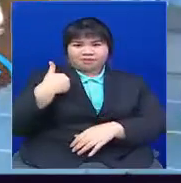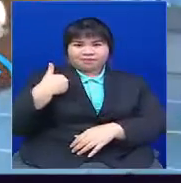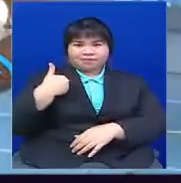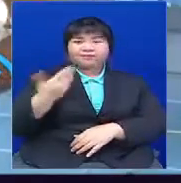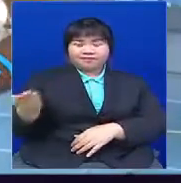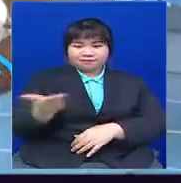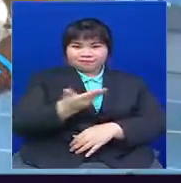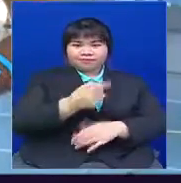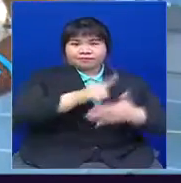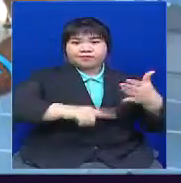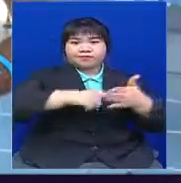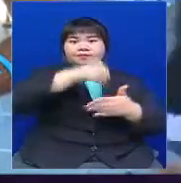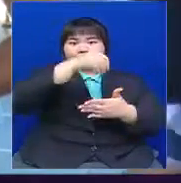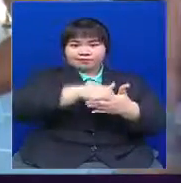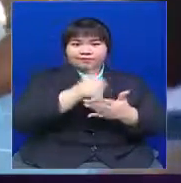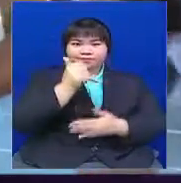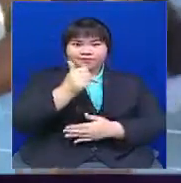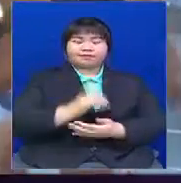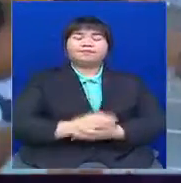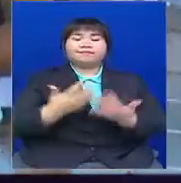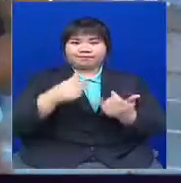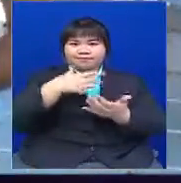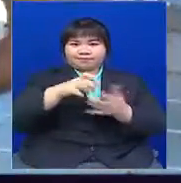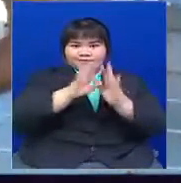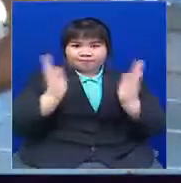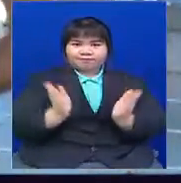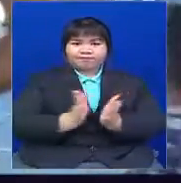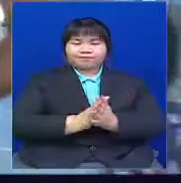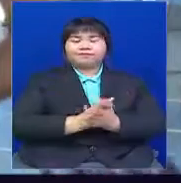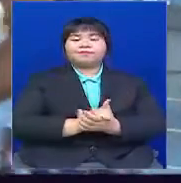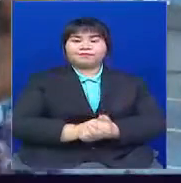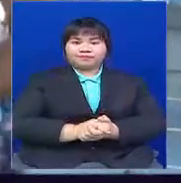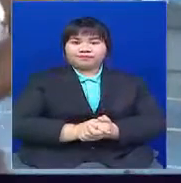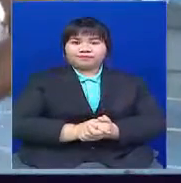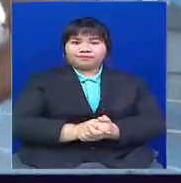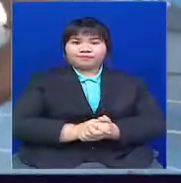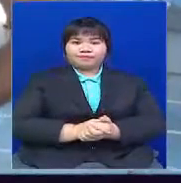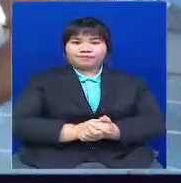เดินทางมาลงเสียงประชามติได้ครับและทั้งหมดนี้คือการรายงานสดจากโรงเรียนตำรุ